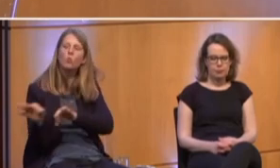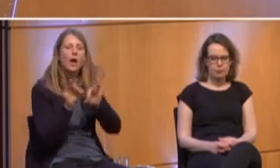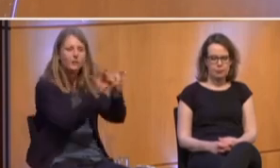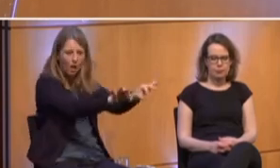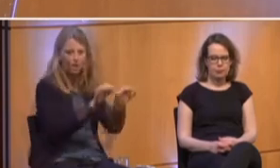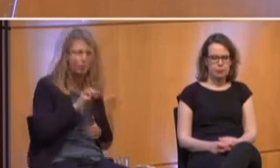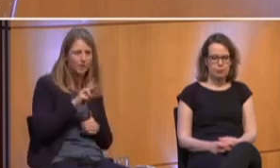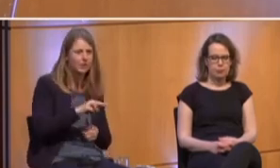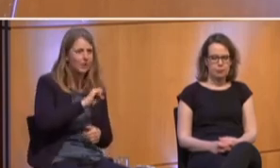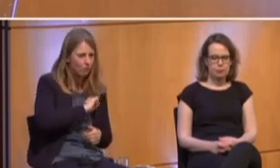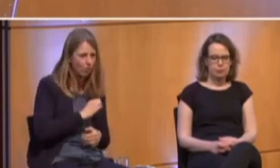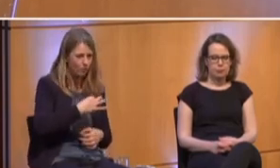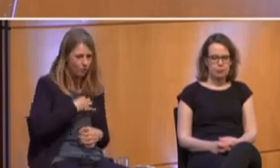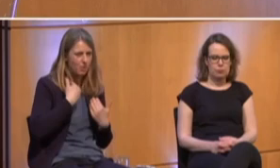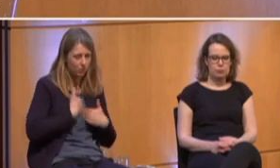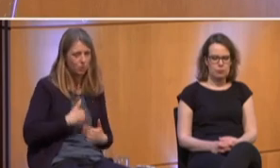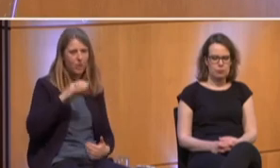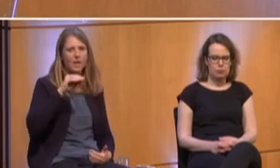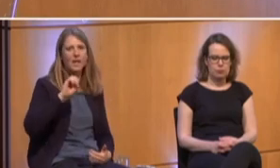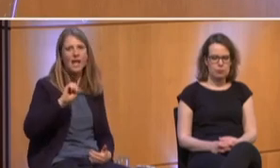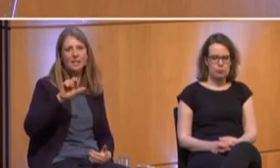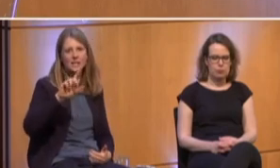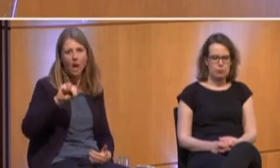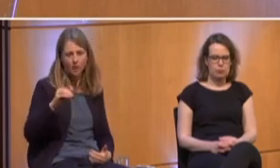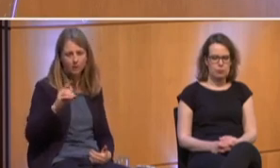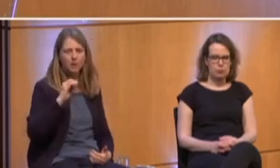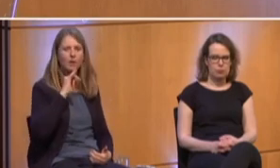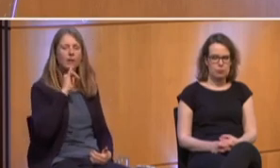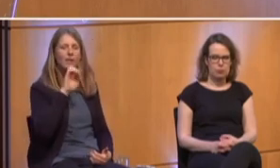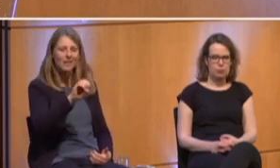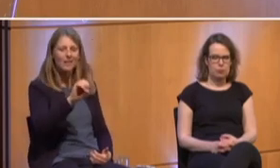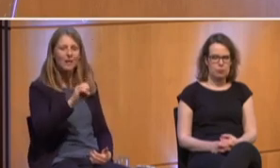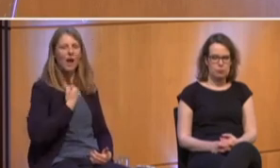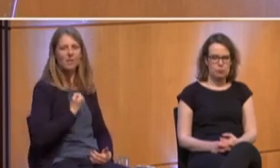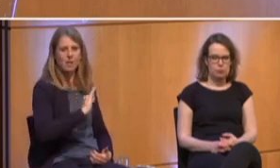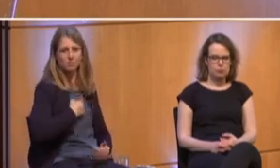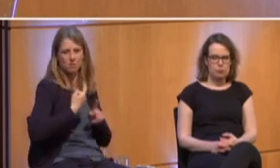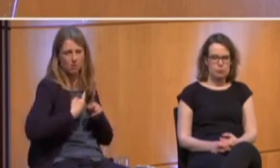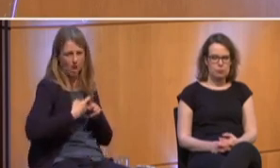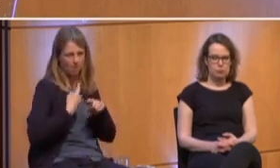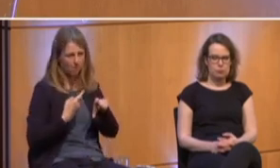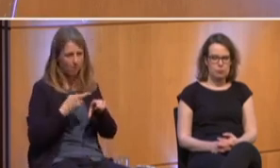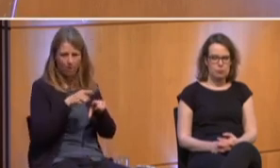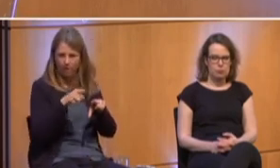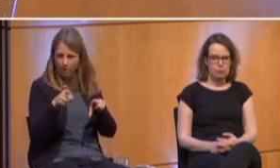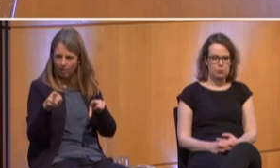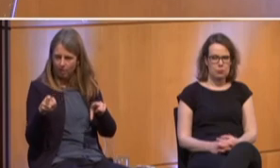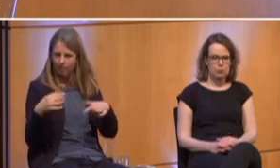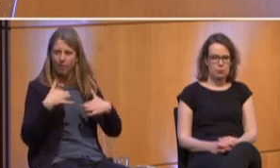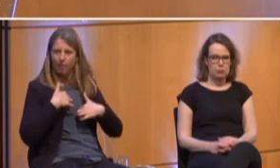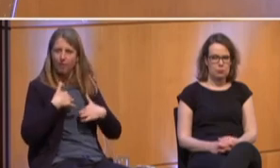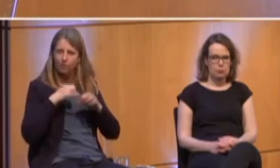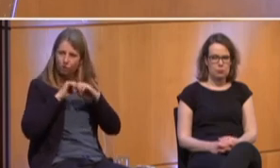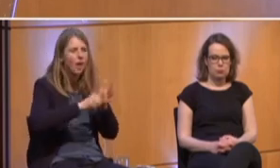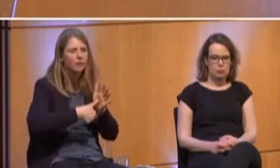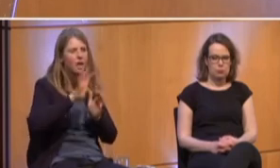ein zentralisiertes System. Wenn man sich mal Estland anguckt mit dieser E-Identity, die die haben, das sind alle großen Dinge, die ich von meinem